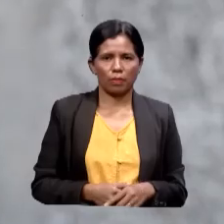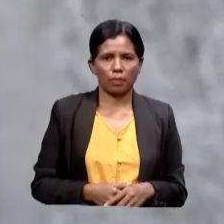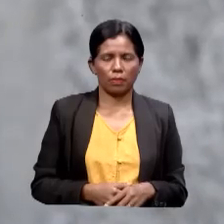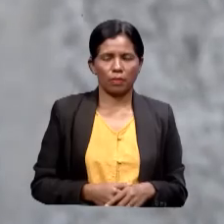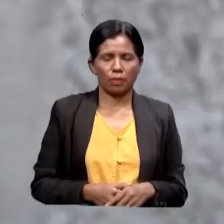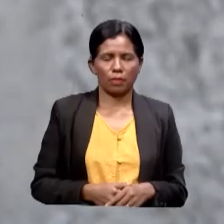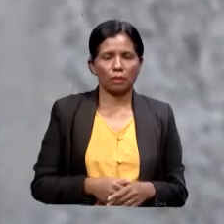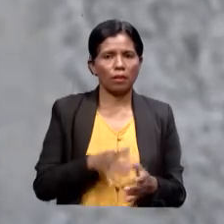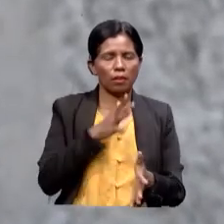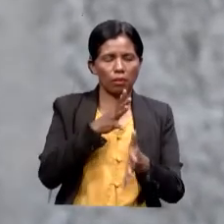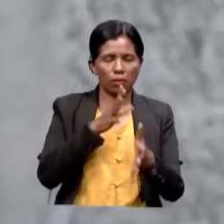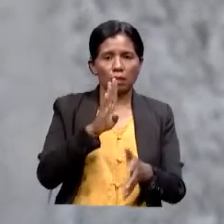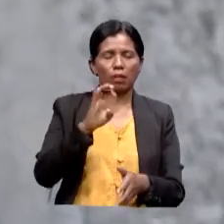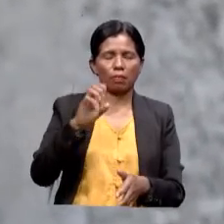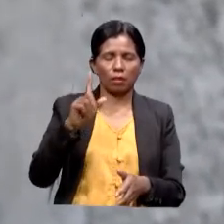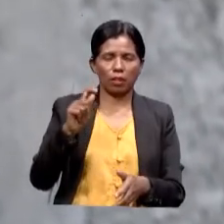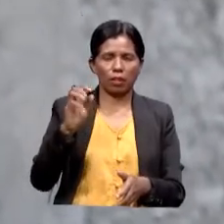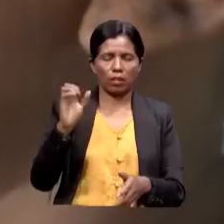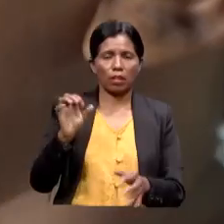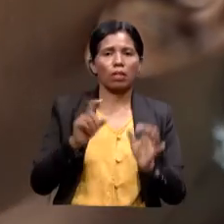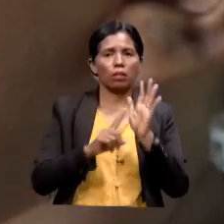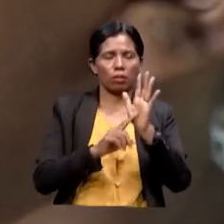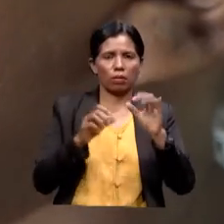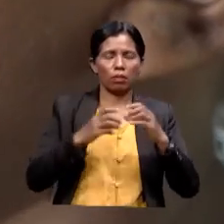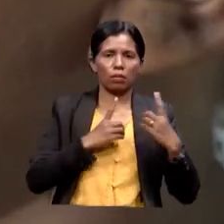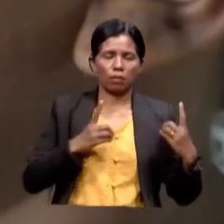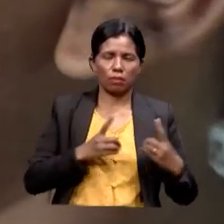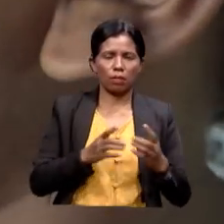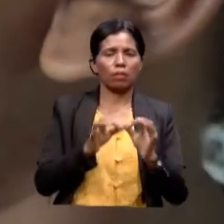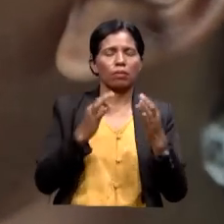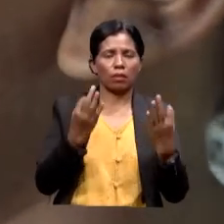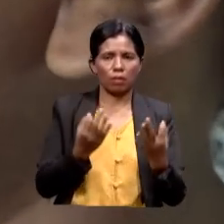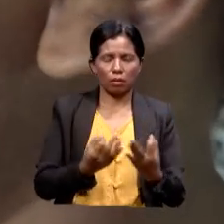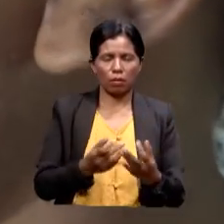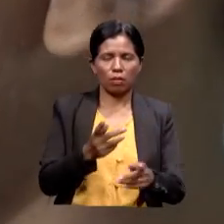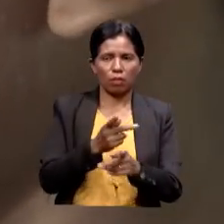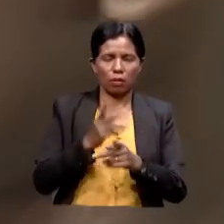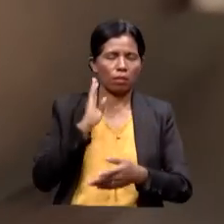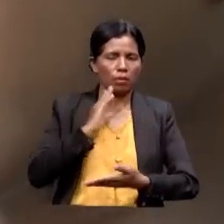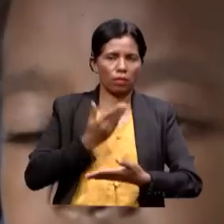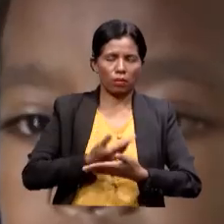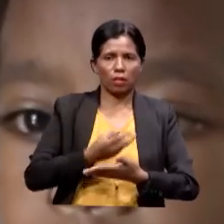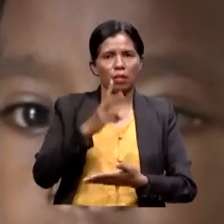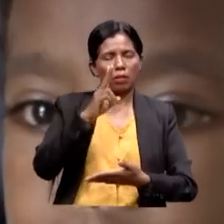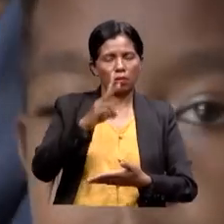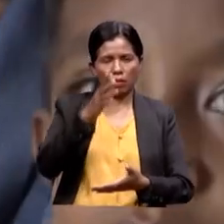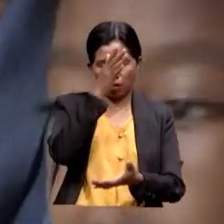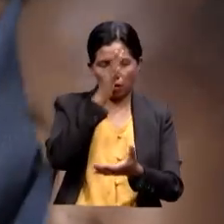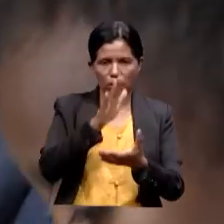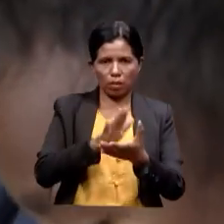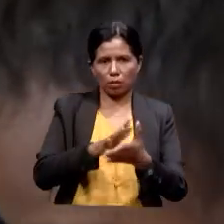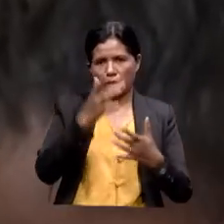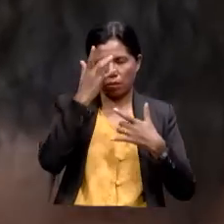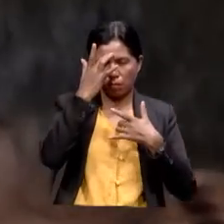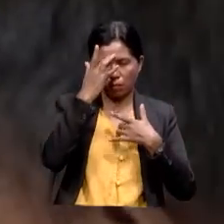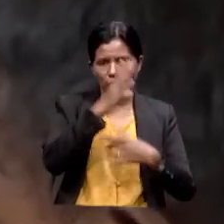Avu Berta hatu domi bot ba familia hudi cuidado biwang nain rua no avu Benjamin nebe sofrehela